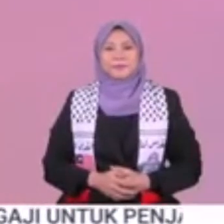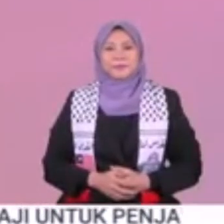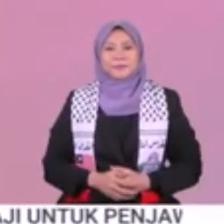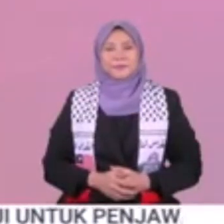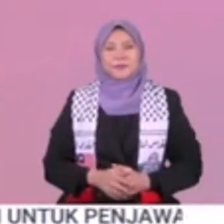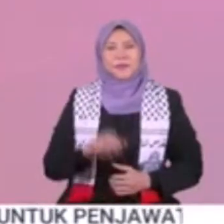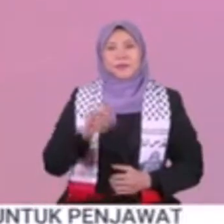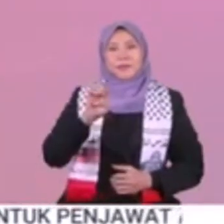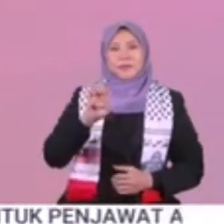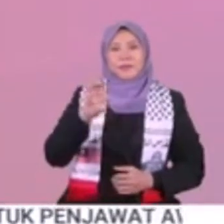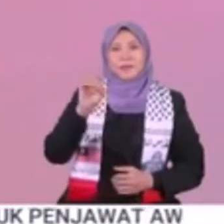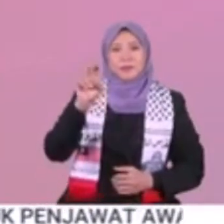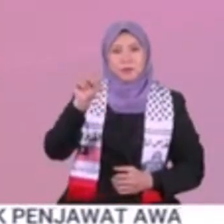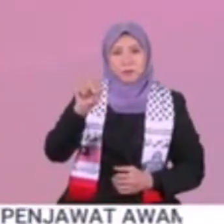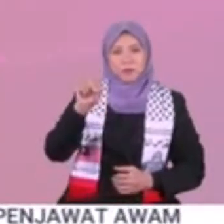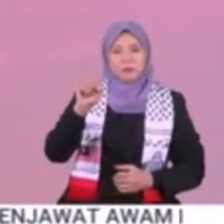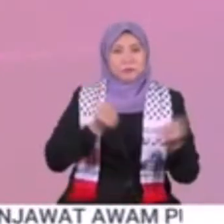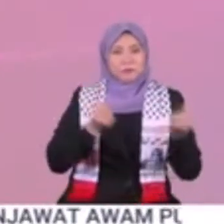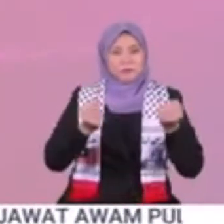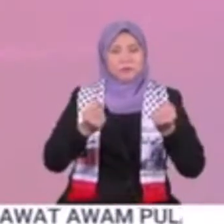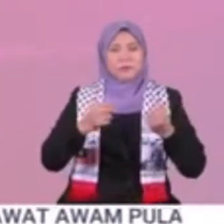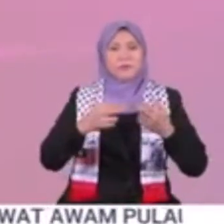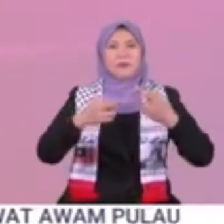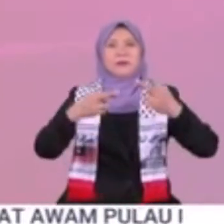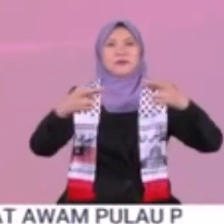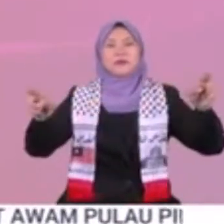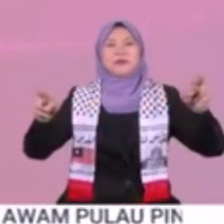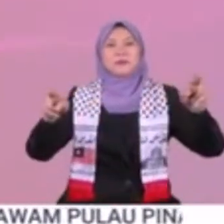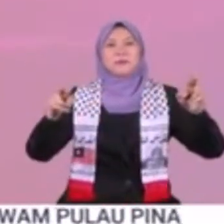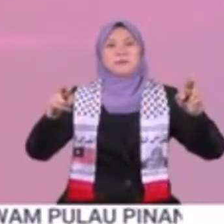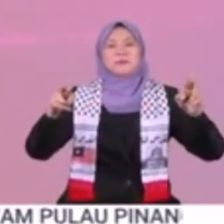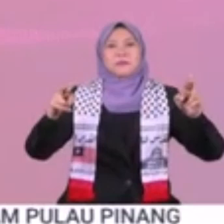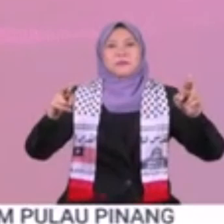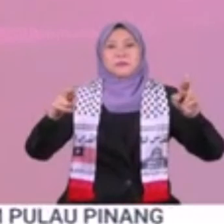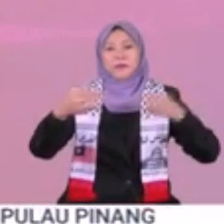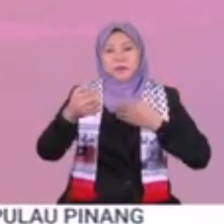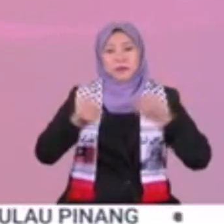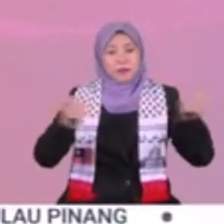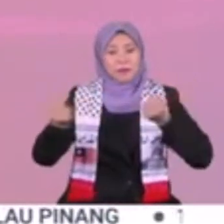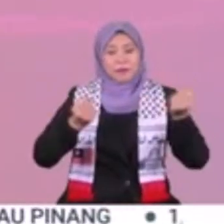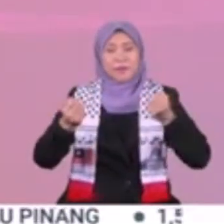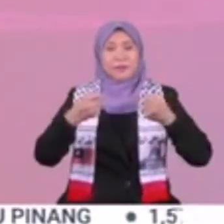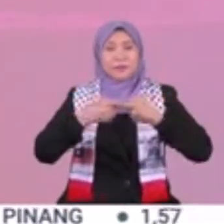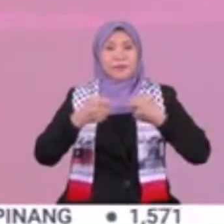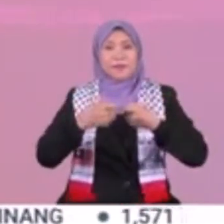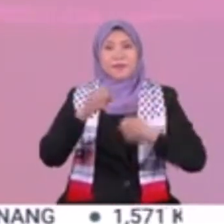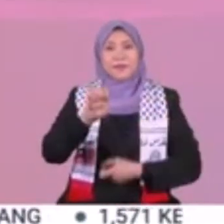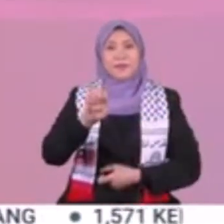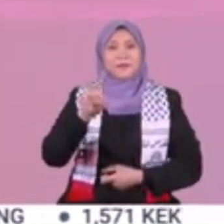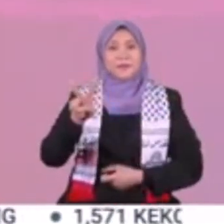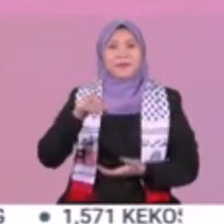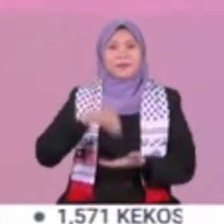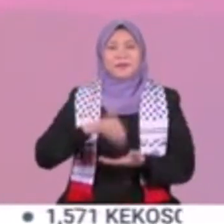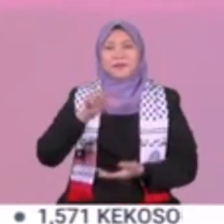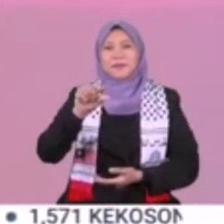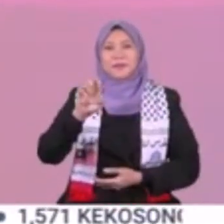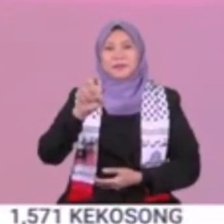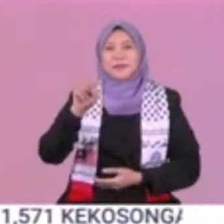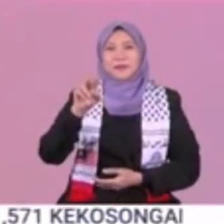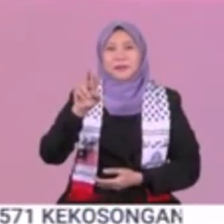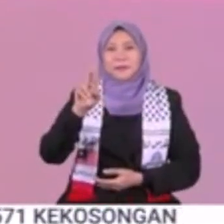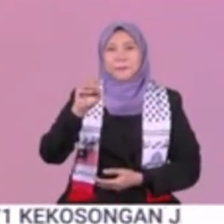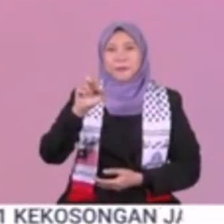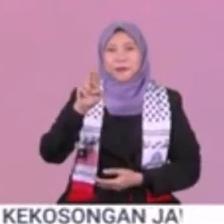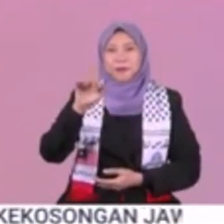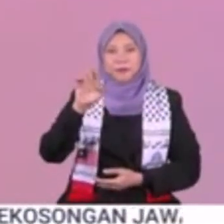Edaran Automobil Nasional Eon melancarkan bilik pameran kenderaan elektrik EV yang pertama bertempat di Glenmary Shah Alam. Ketua Pegawai Eksekutif Eon